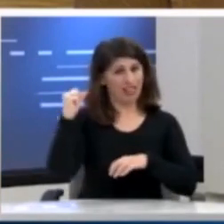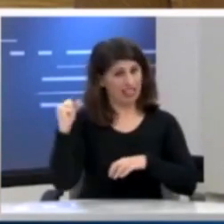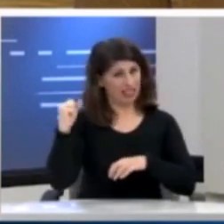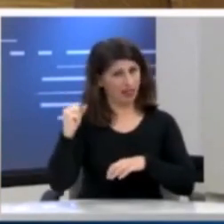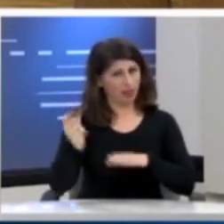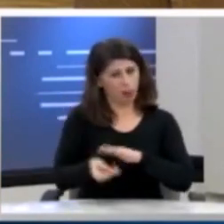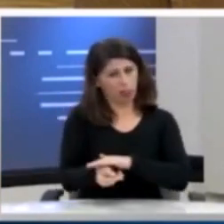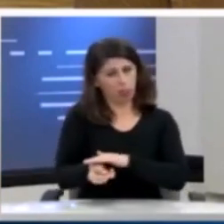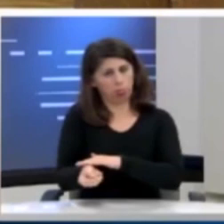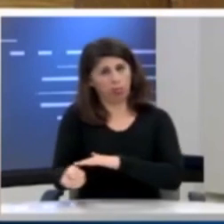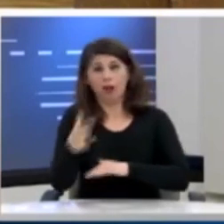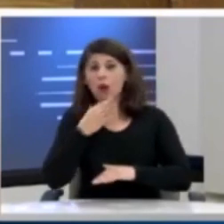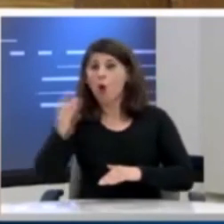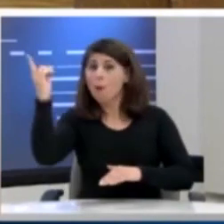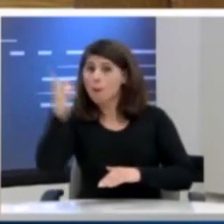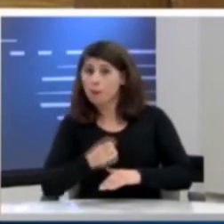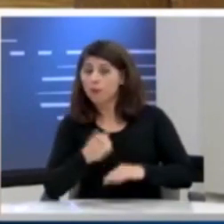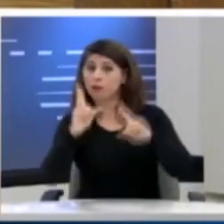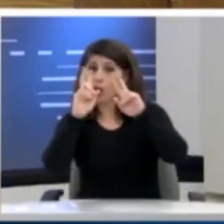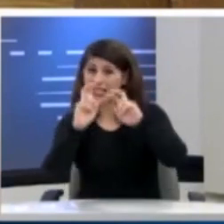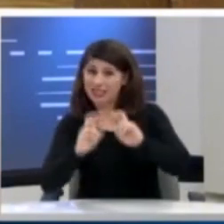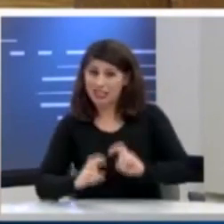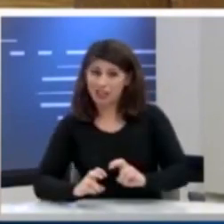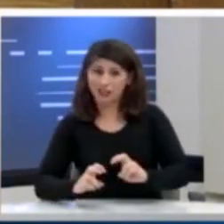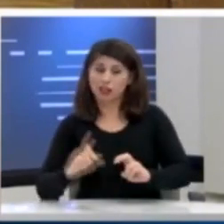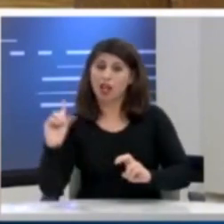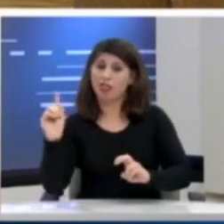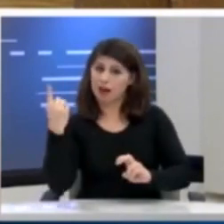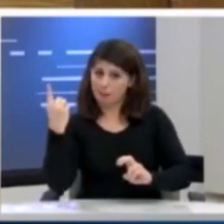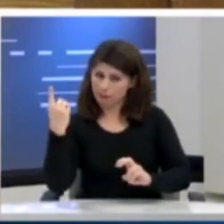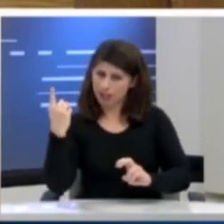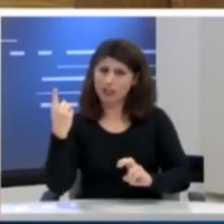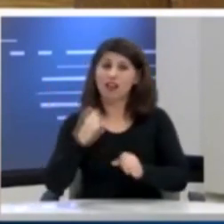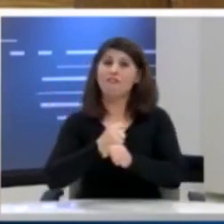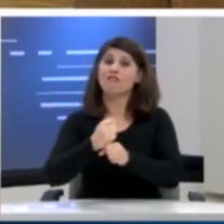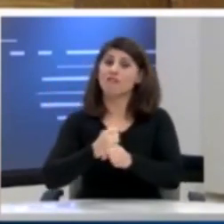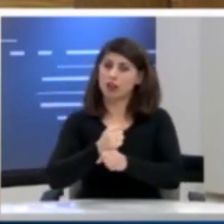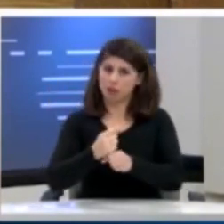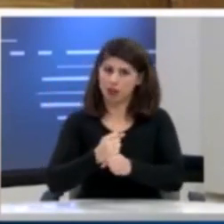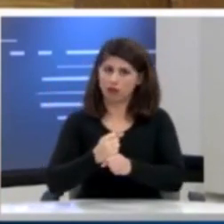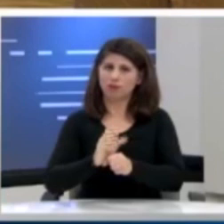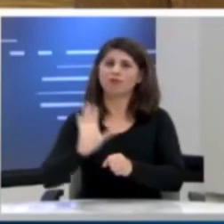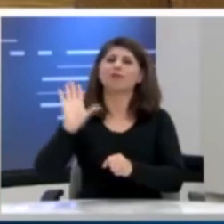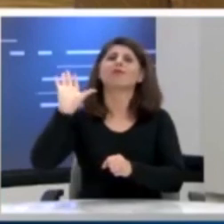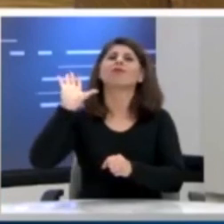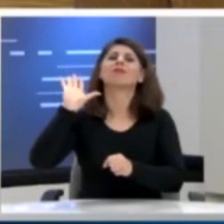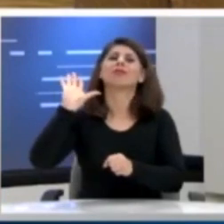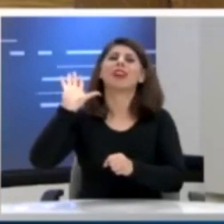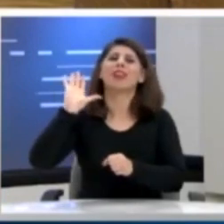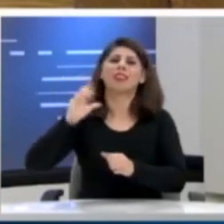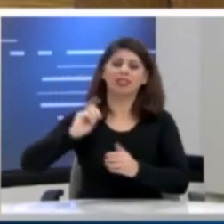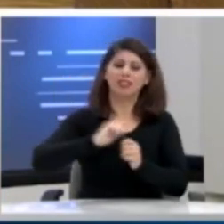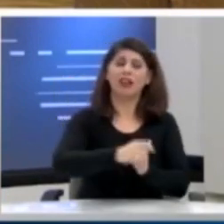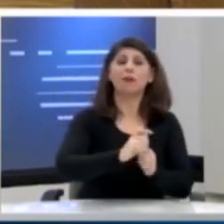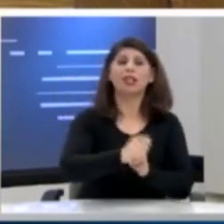υγείας, αφού ένα μέρος των εξετάσεων, των θεραπείων, των φαρμάκων δεν αποζημιώνονται από